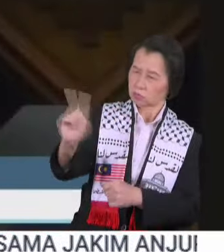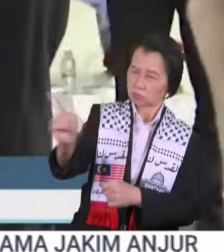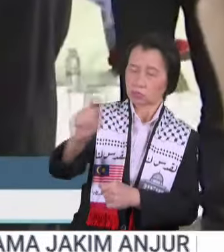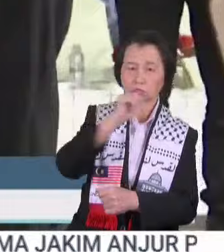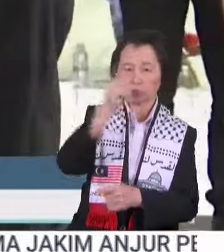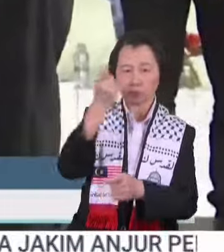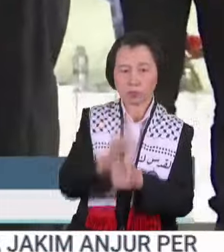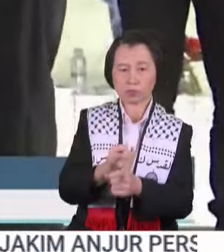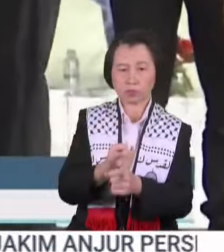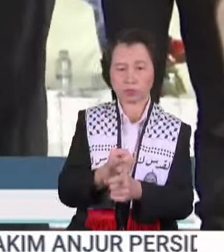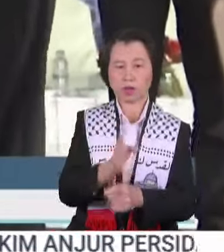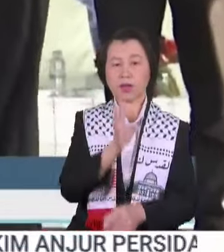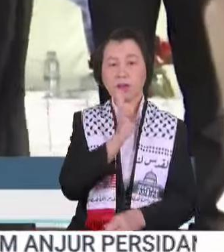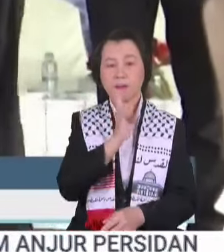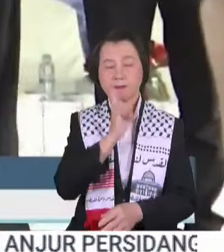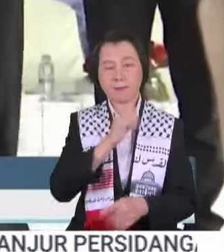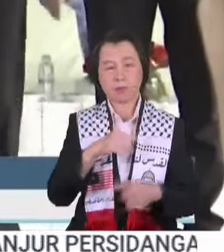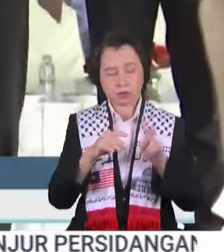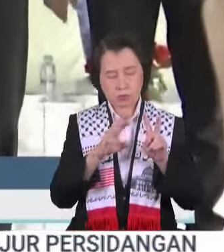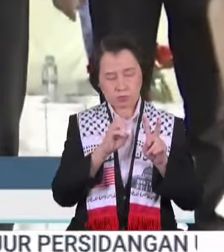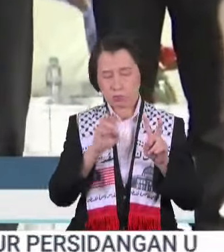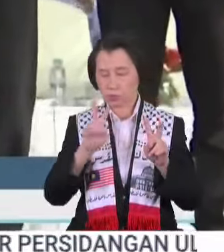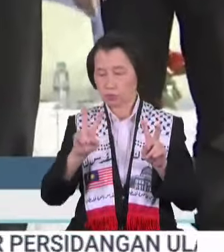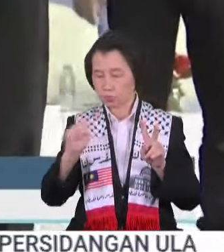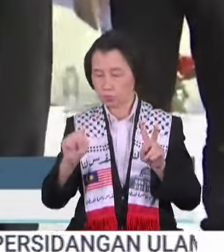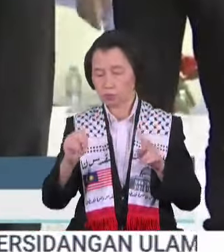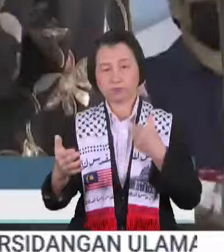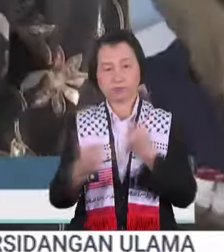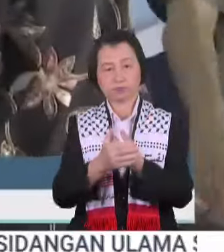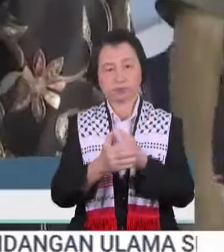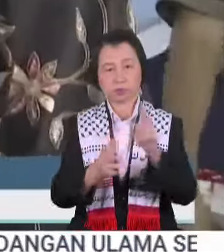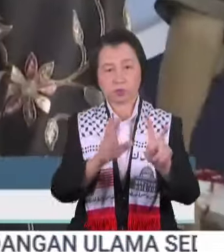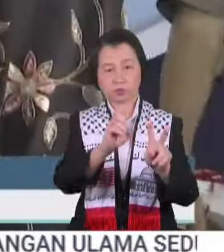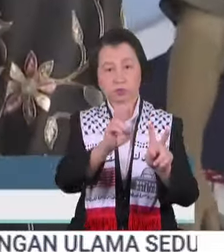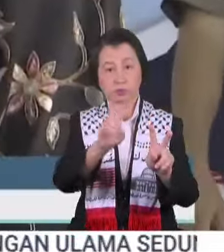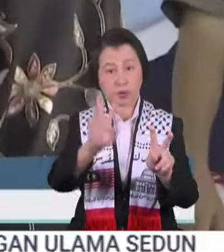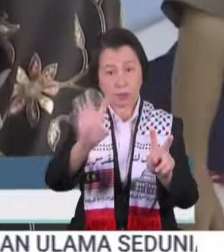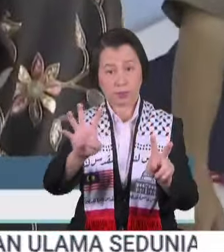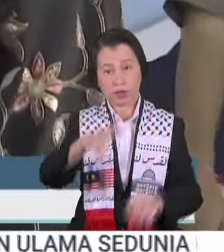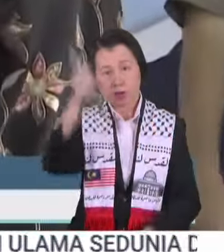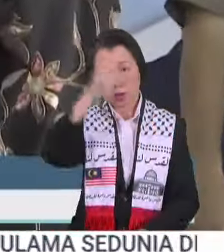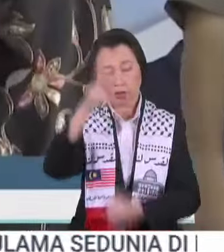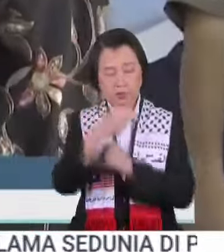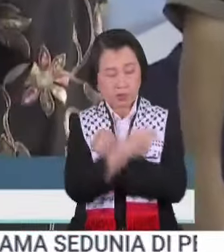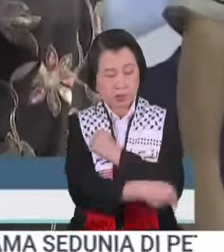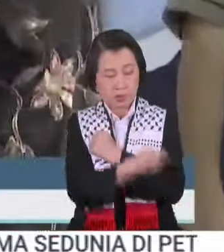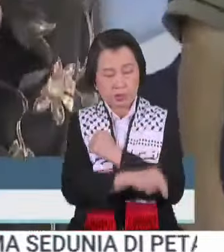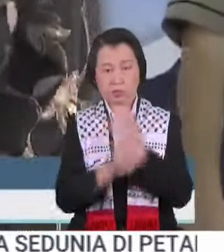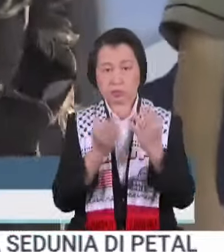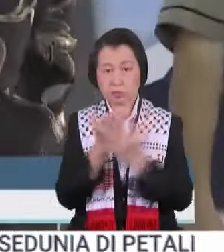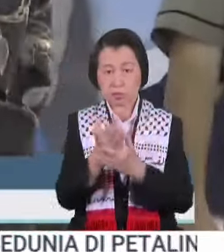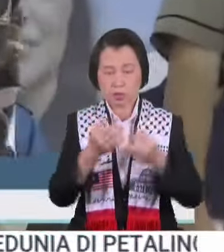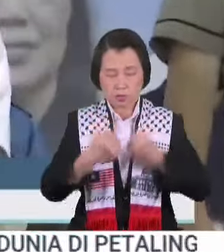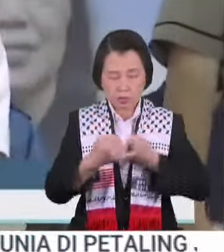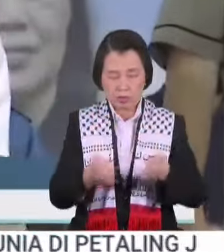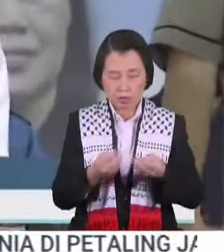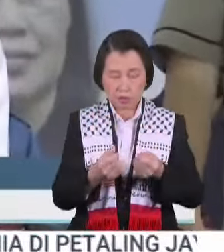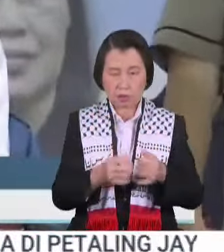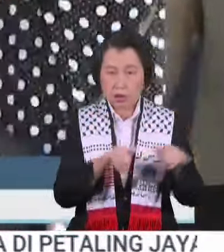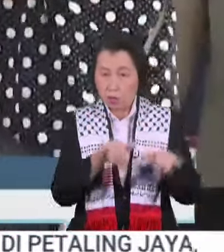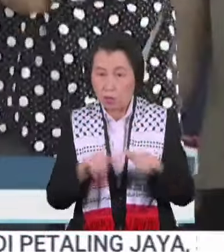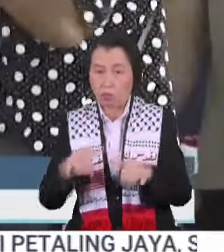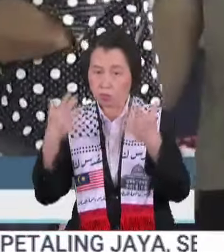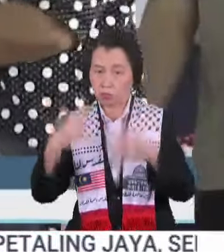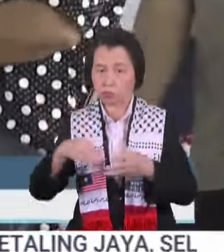sekali. Jelasnya, sejak 2020 hingga 2024, kerajaan negeri melalui Jabatan Tanah dan Ukur